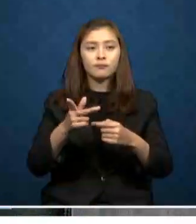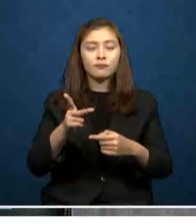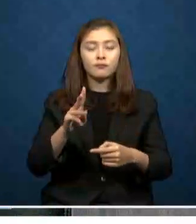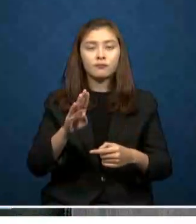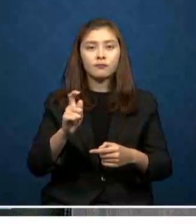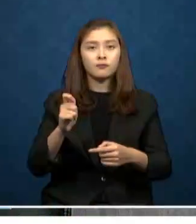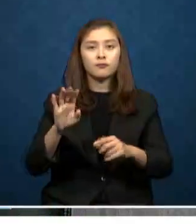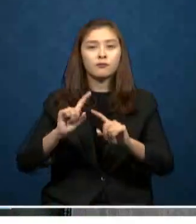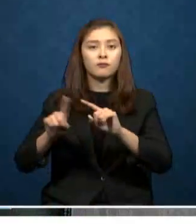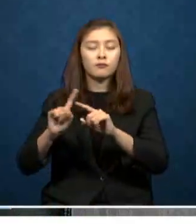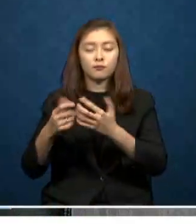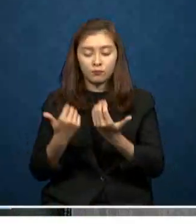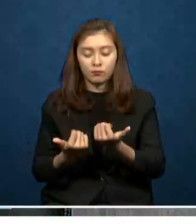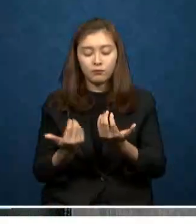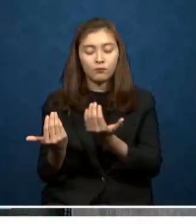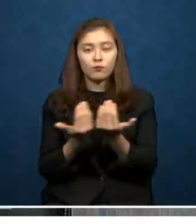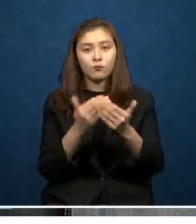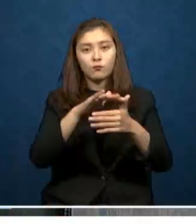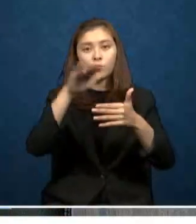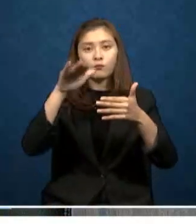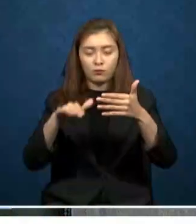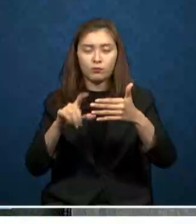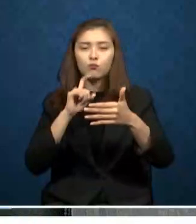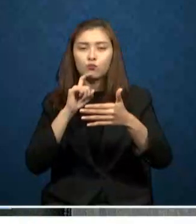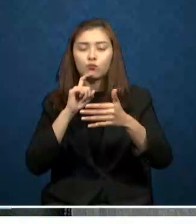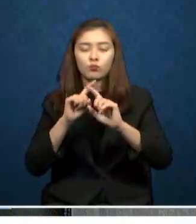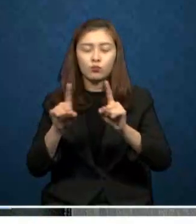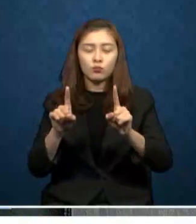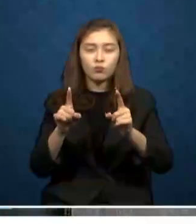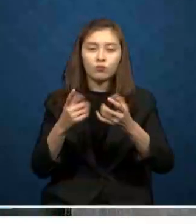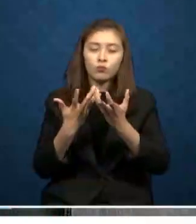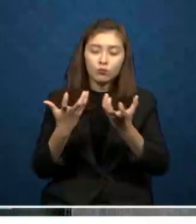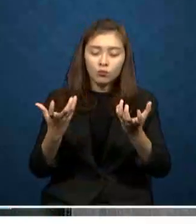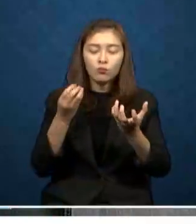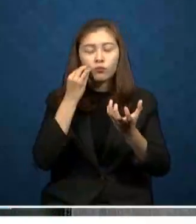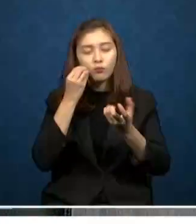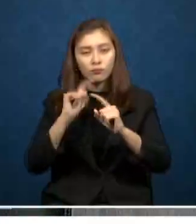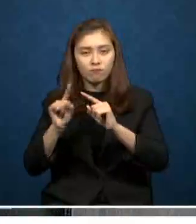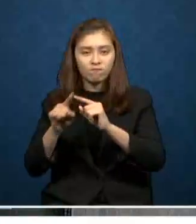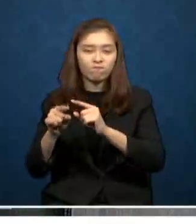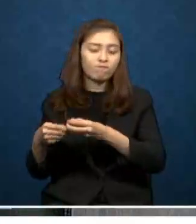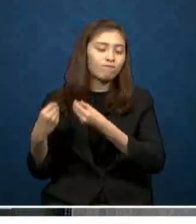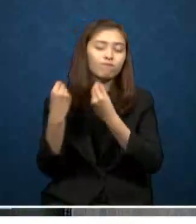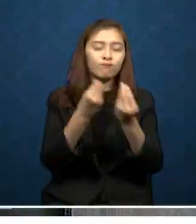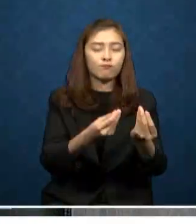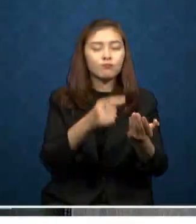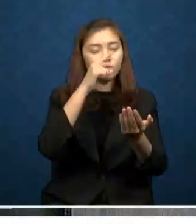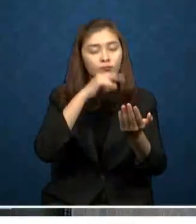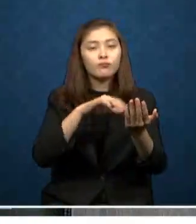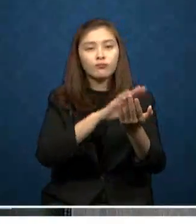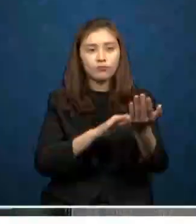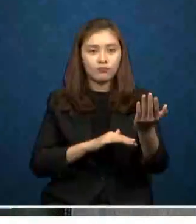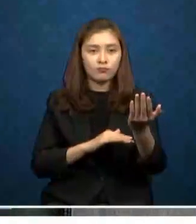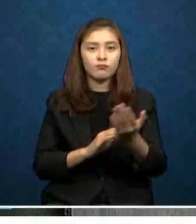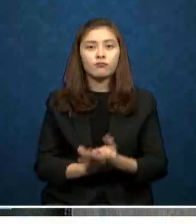ก็ยังมีอยู่แต่ว่างานตกเป็นสาธารณะไปแล้วแล้วเวลานี้ความเจริญในด้านโล